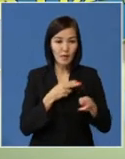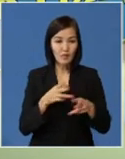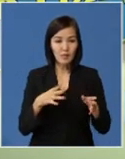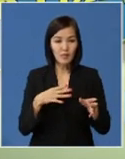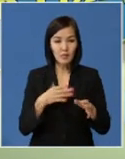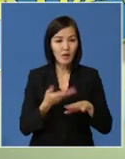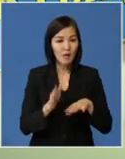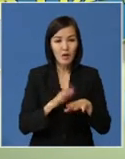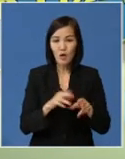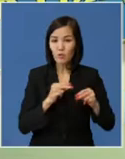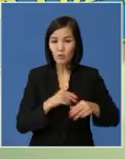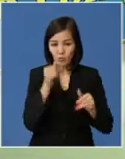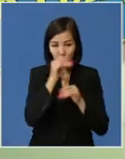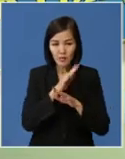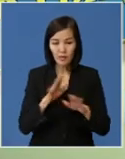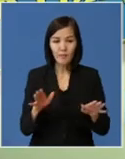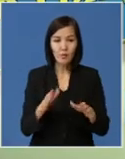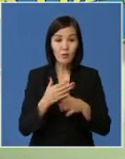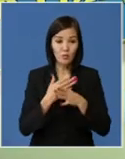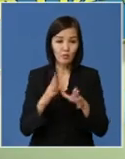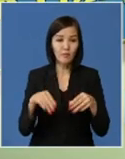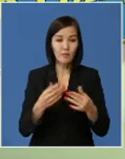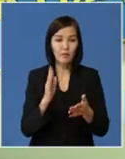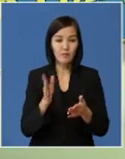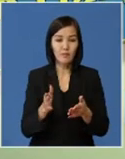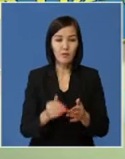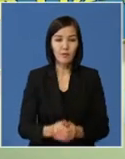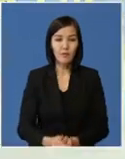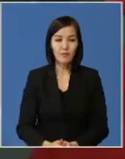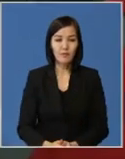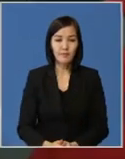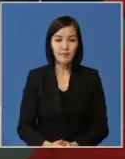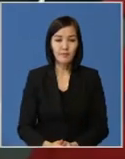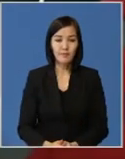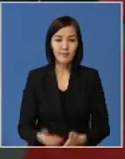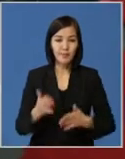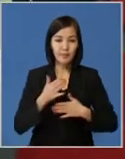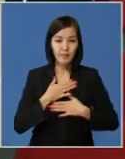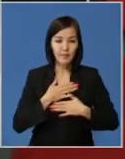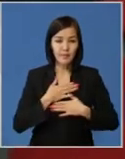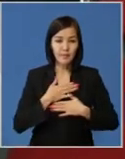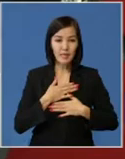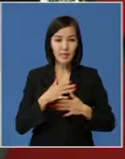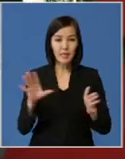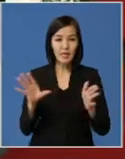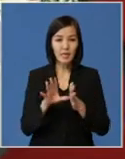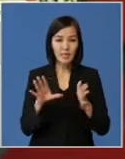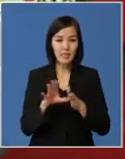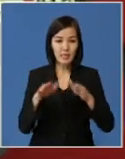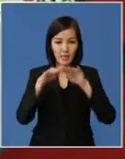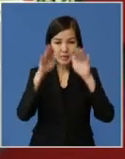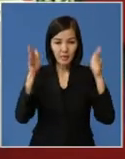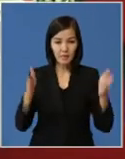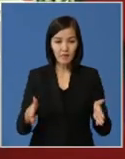Енді көмектесеміз деді. Көмір мәселесі шешіледі деді. Біздің трансформаторға жаңа трансформатор